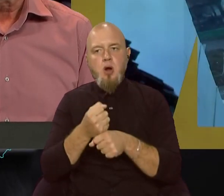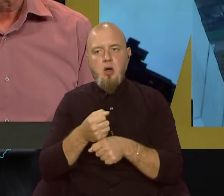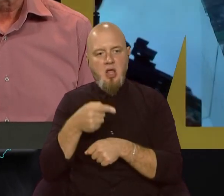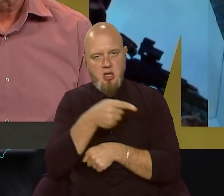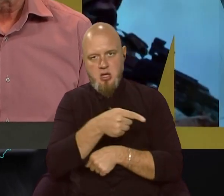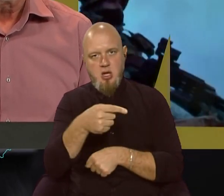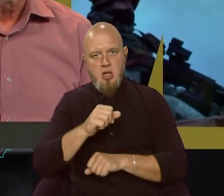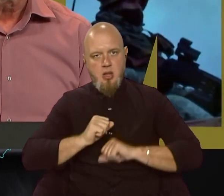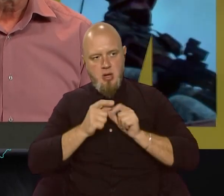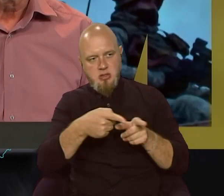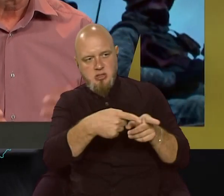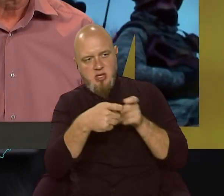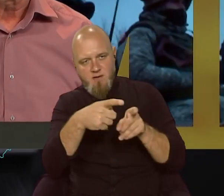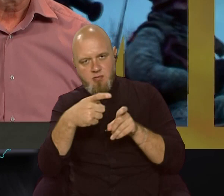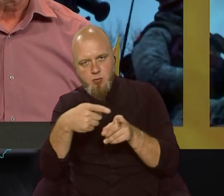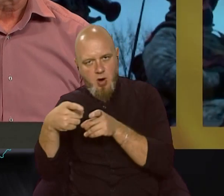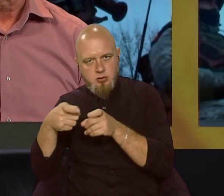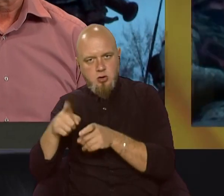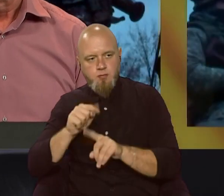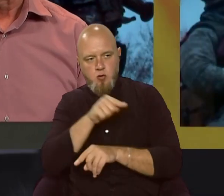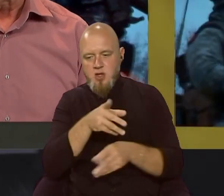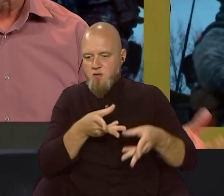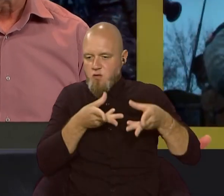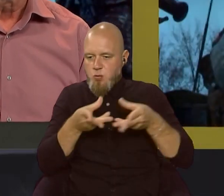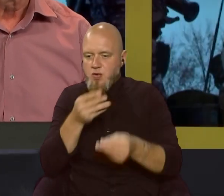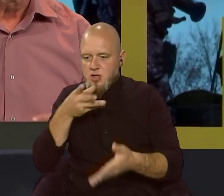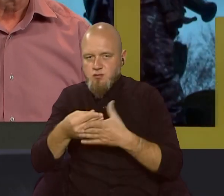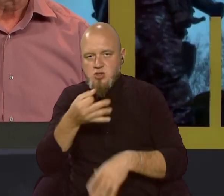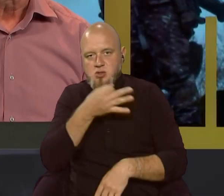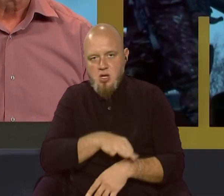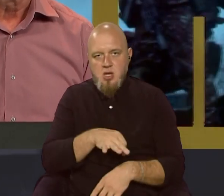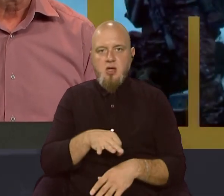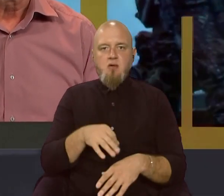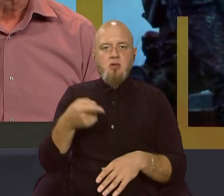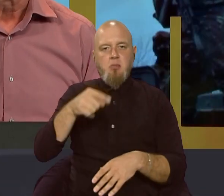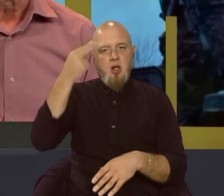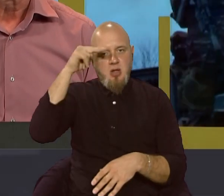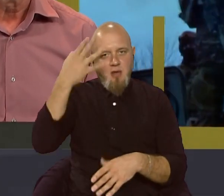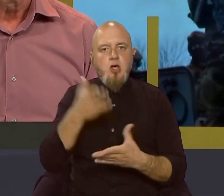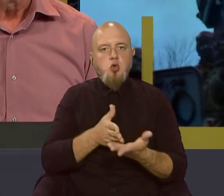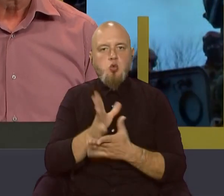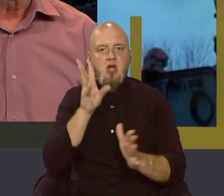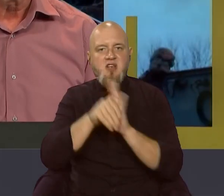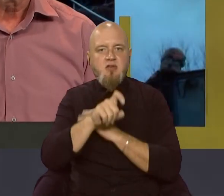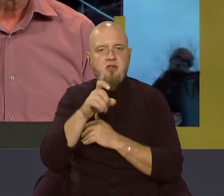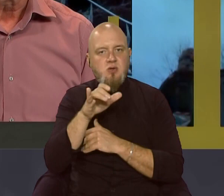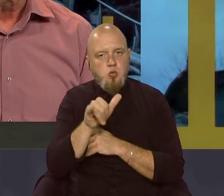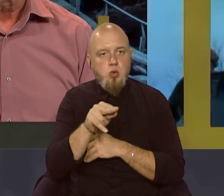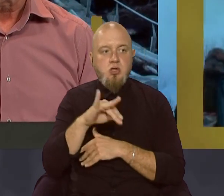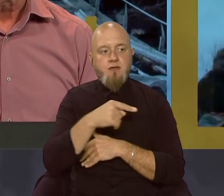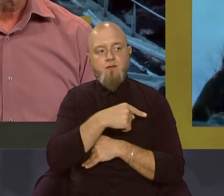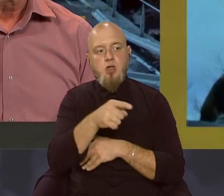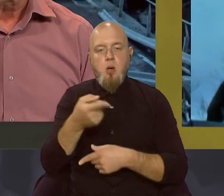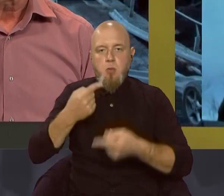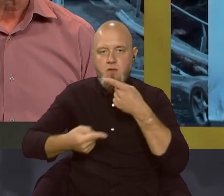намагаються завербувати, щоб вони впливали на своїх синів, там, дядьків, які служать в ЗСУ? Чи вони